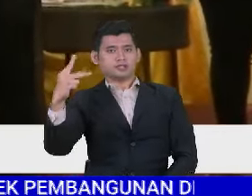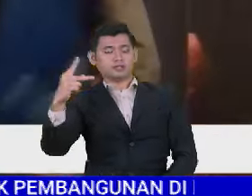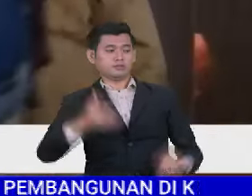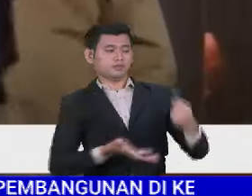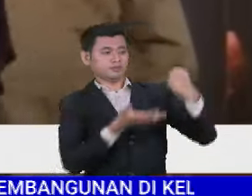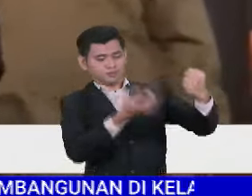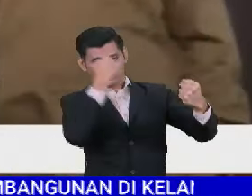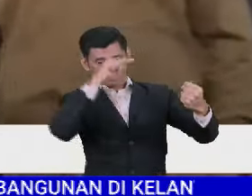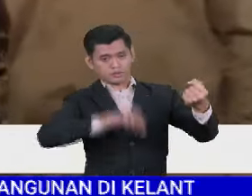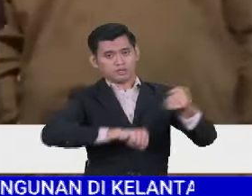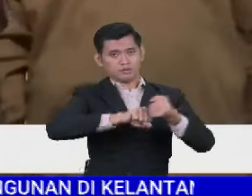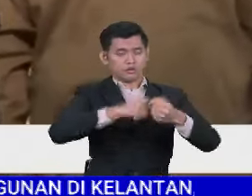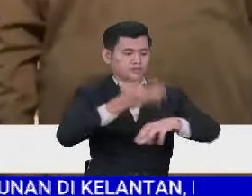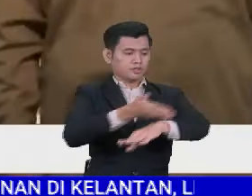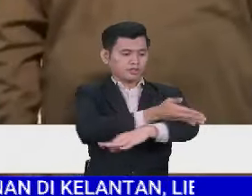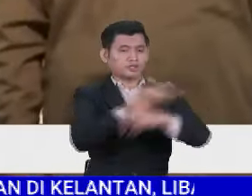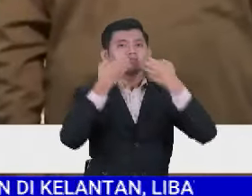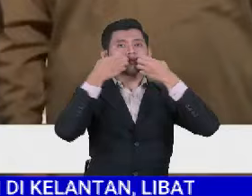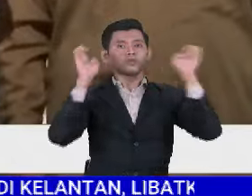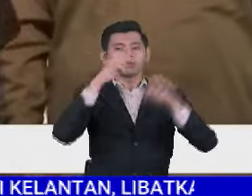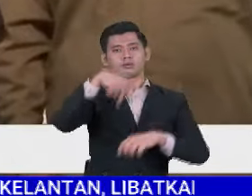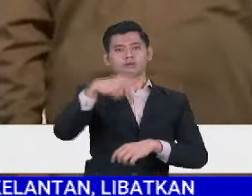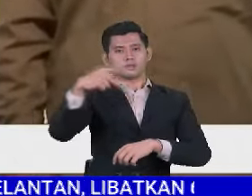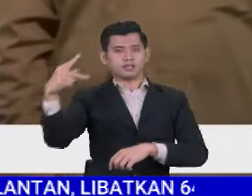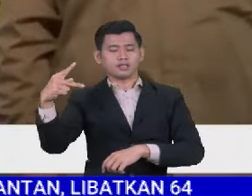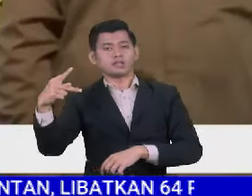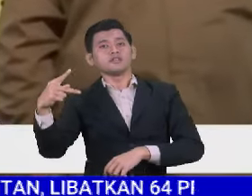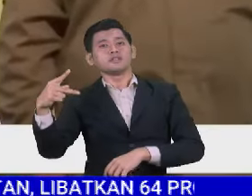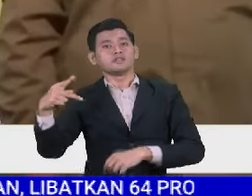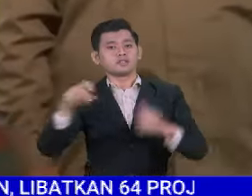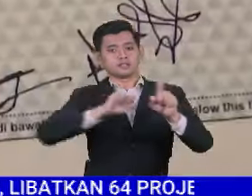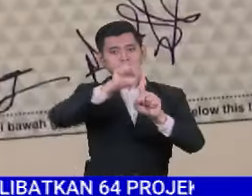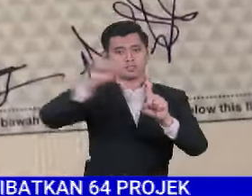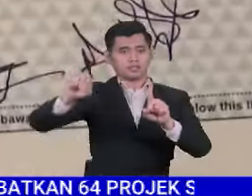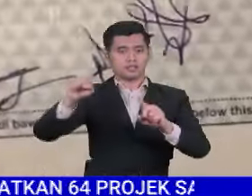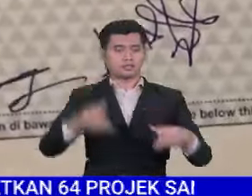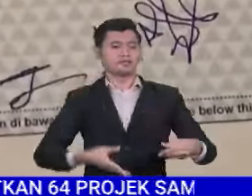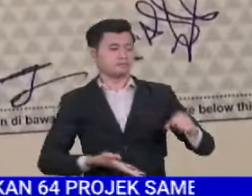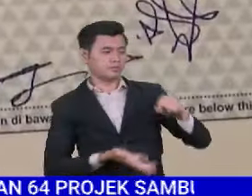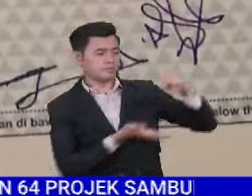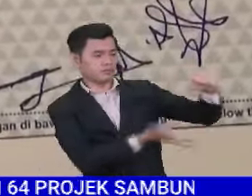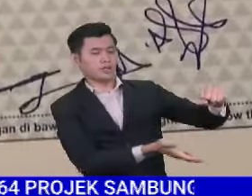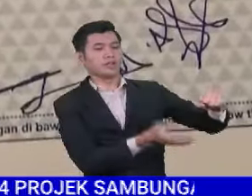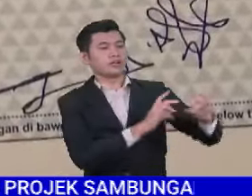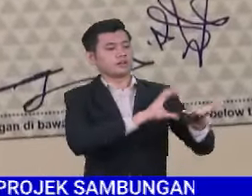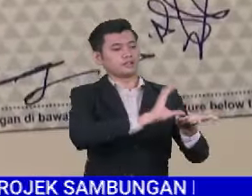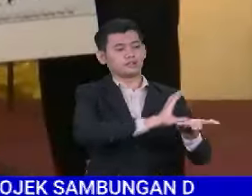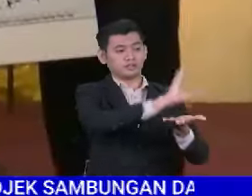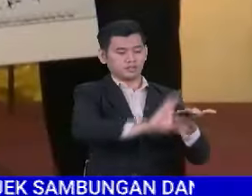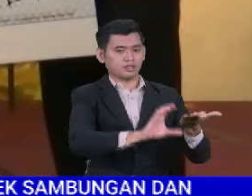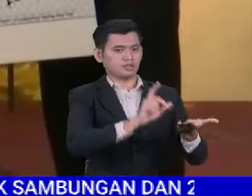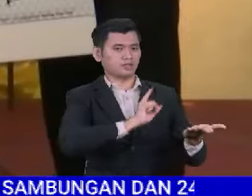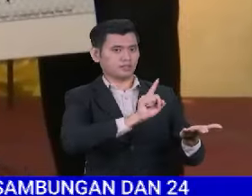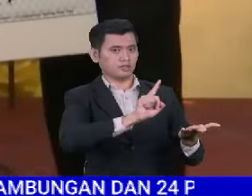menyumbang Terhadap Peningkatan Prestasi Cemerlang pvc Sandakan sedang menyerahkan zakat perniagaan kepada Majlis ugama